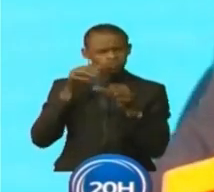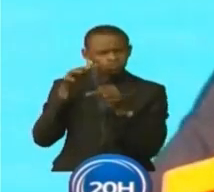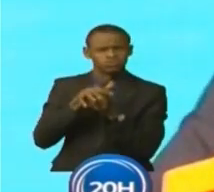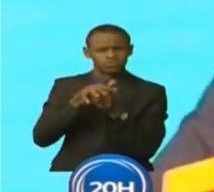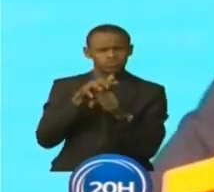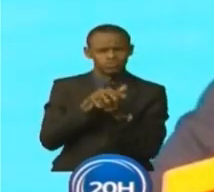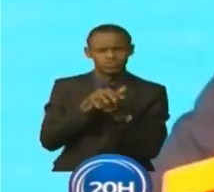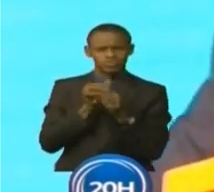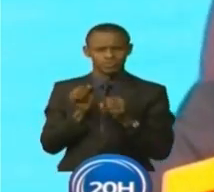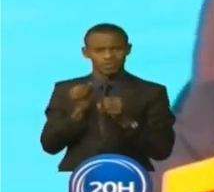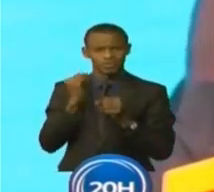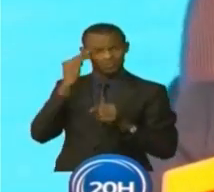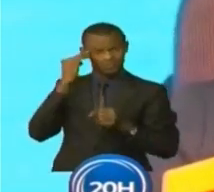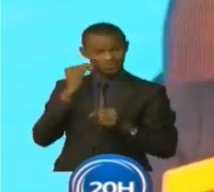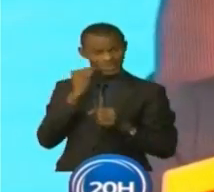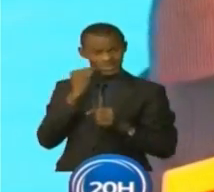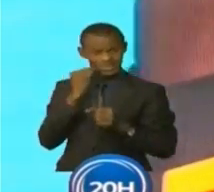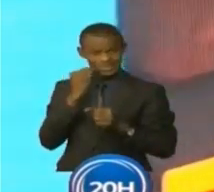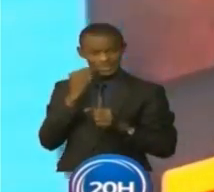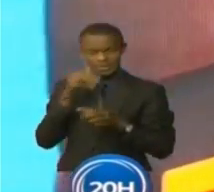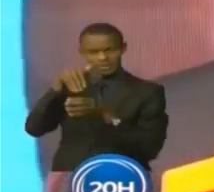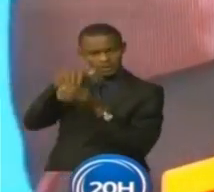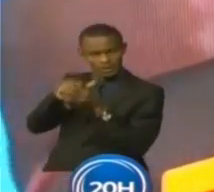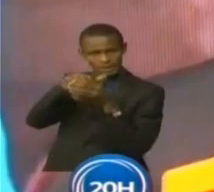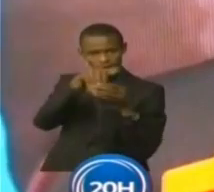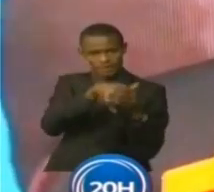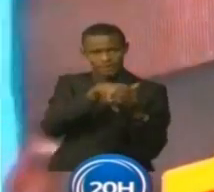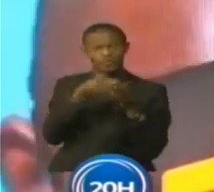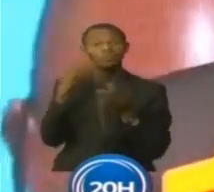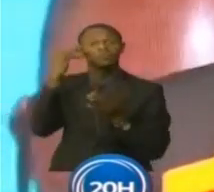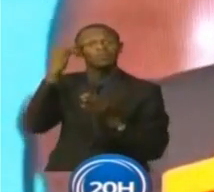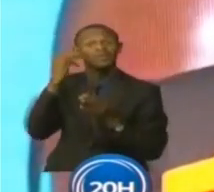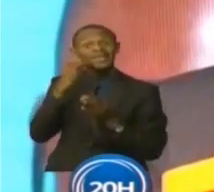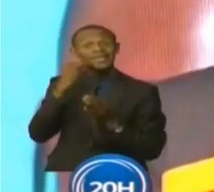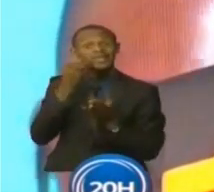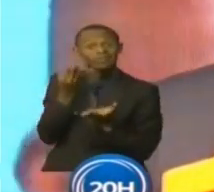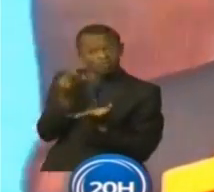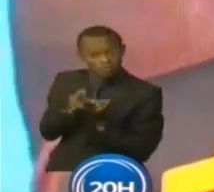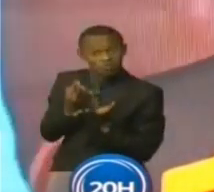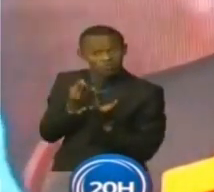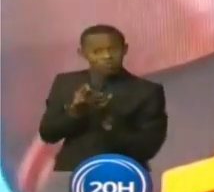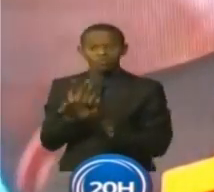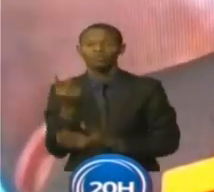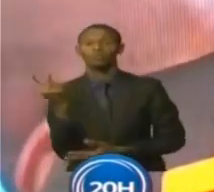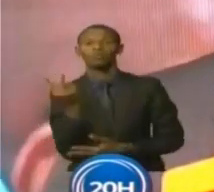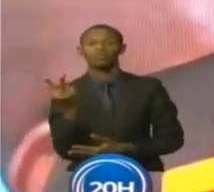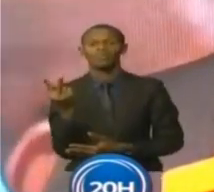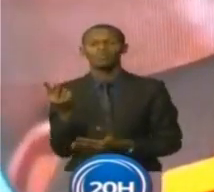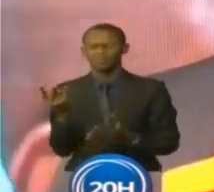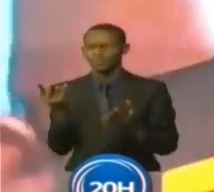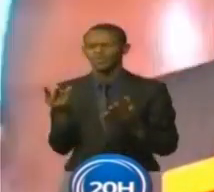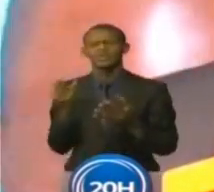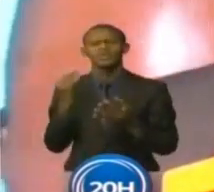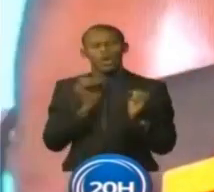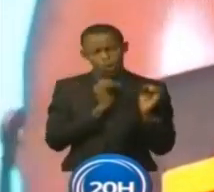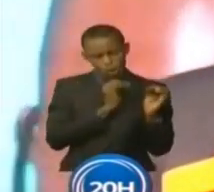Finances, que je tiens à féliciter pour cette belle initiative.